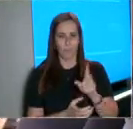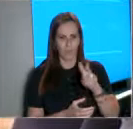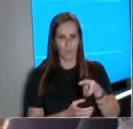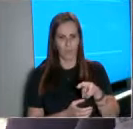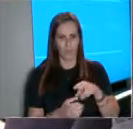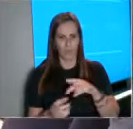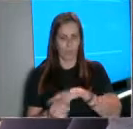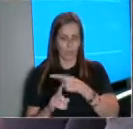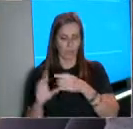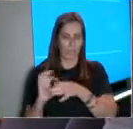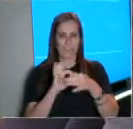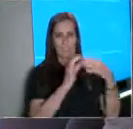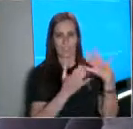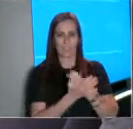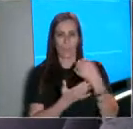רצף ניצחונות.